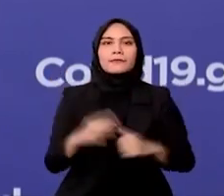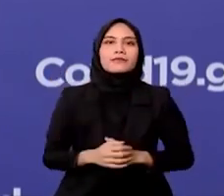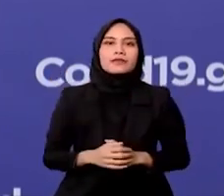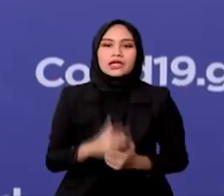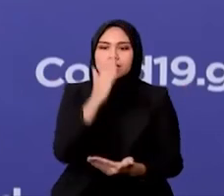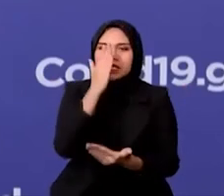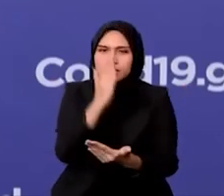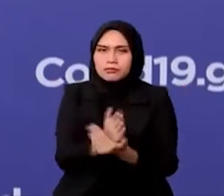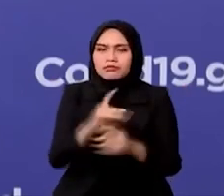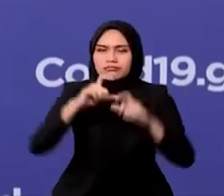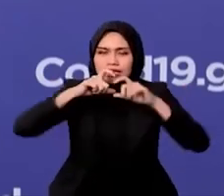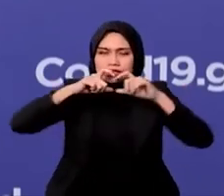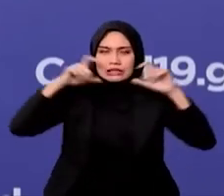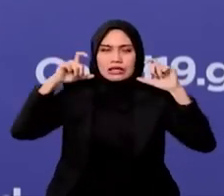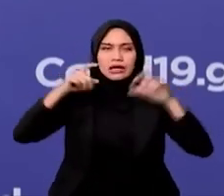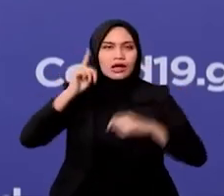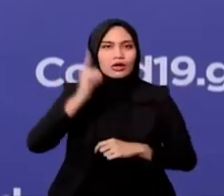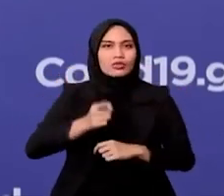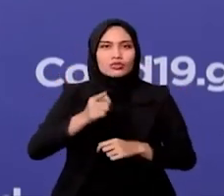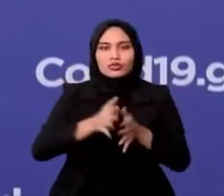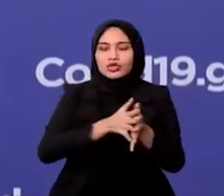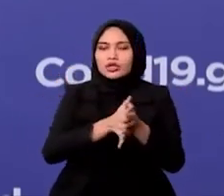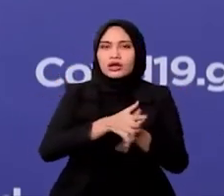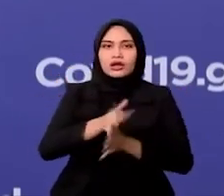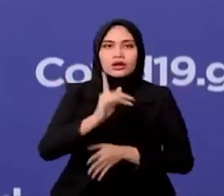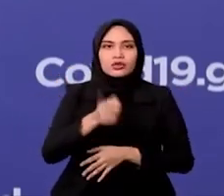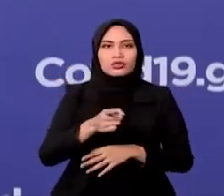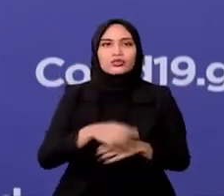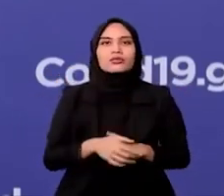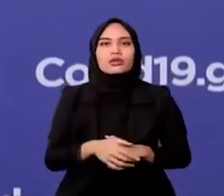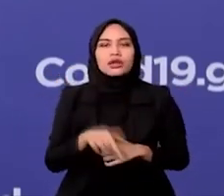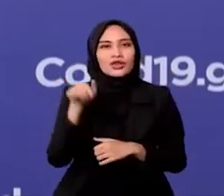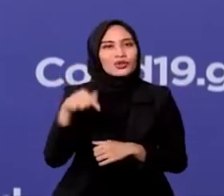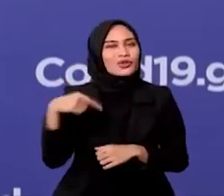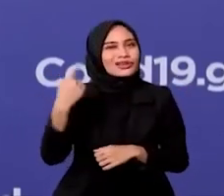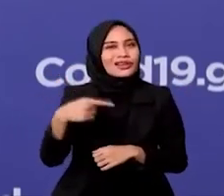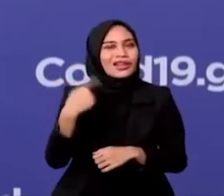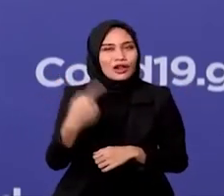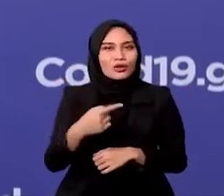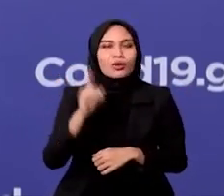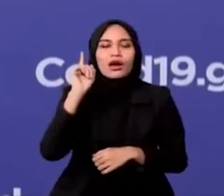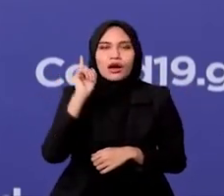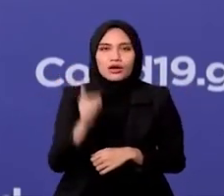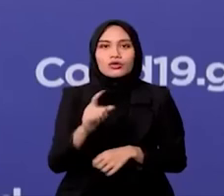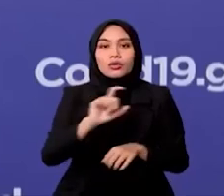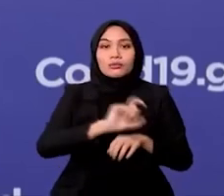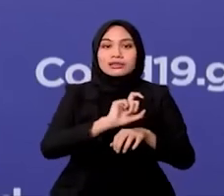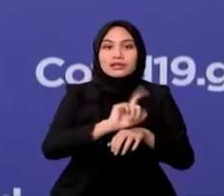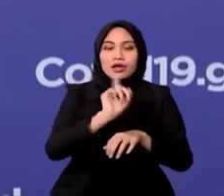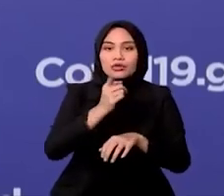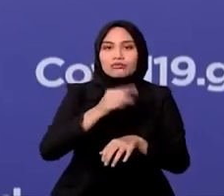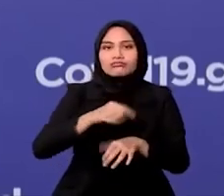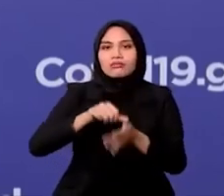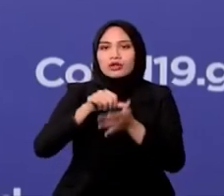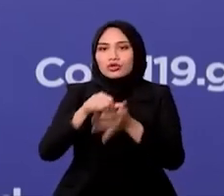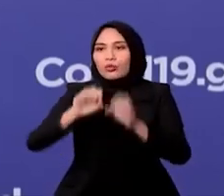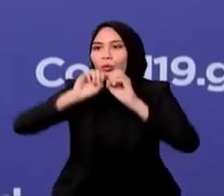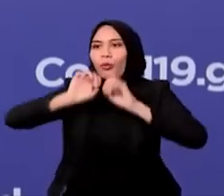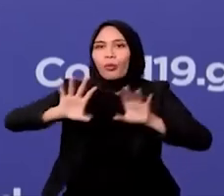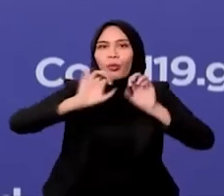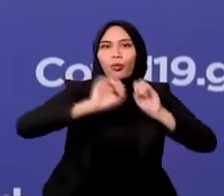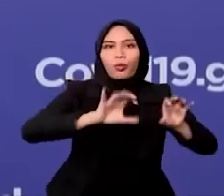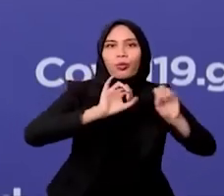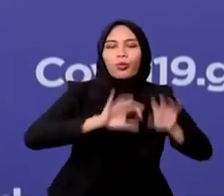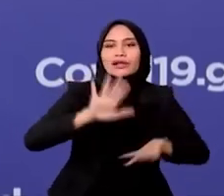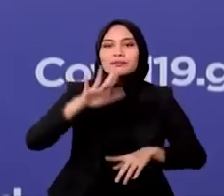memakai masker dan disiplin untuk khitanan itu seruan dari masjid yang harus disampaikan lima kali